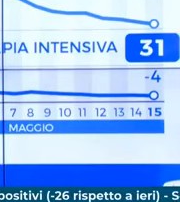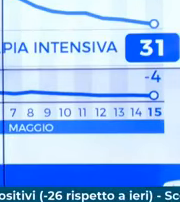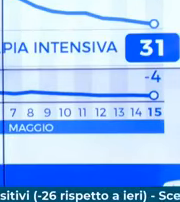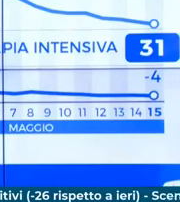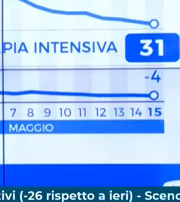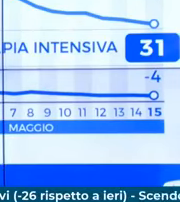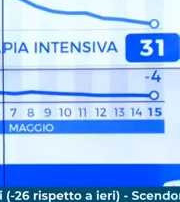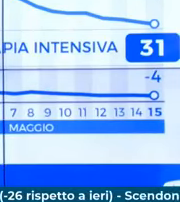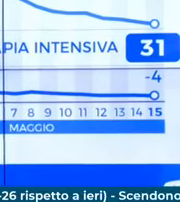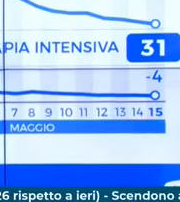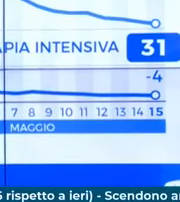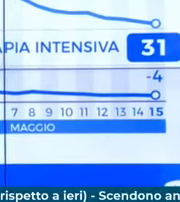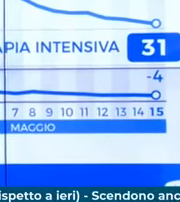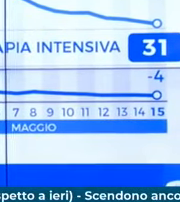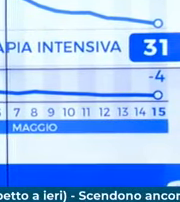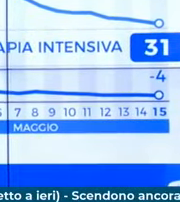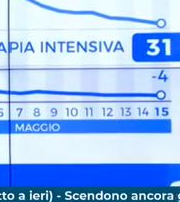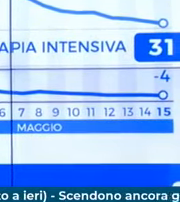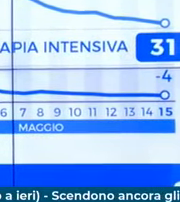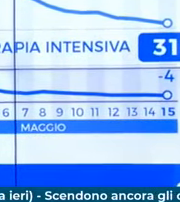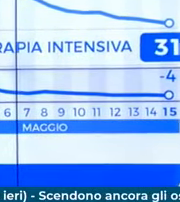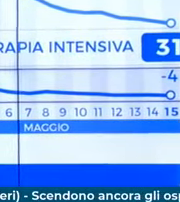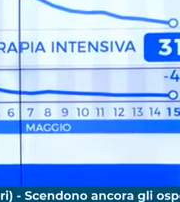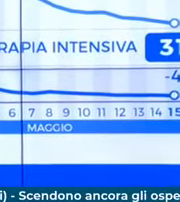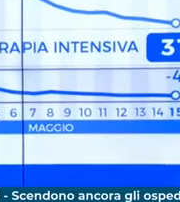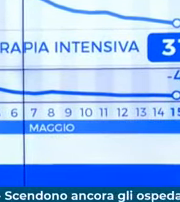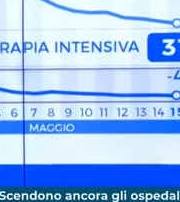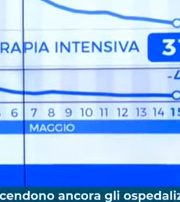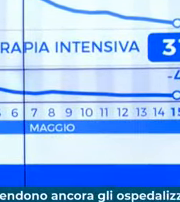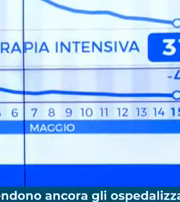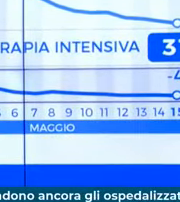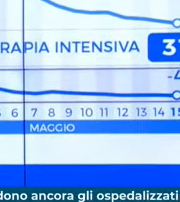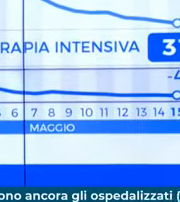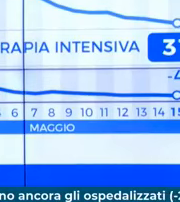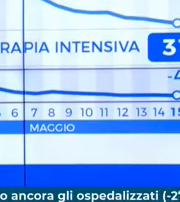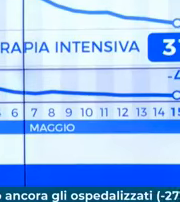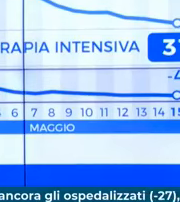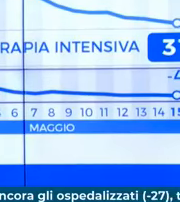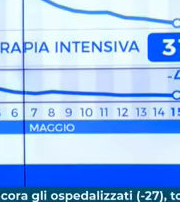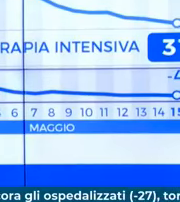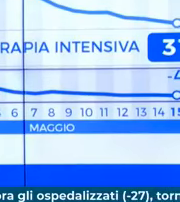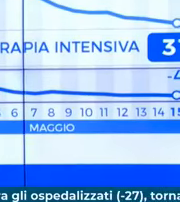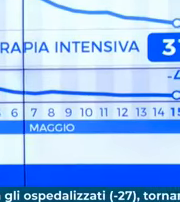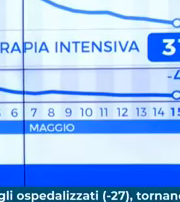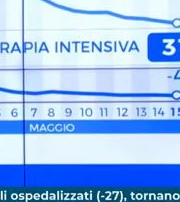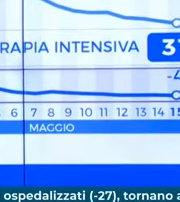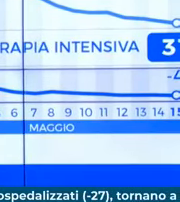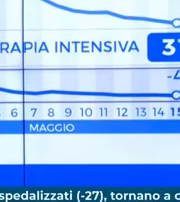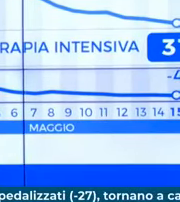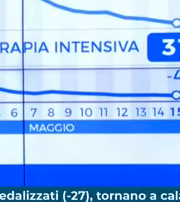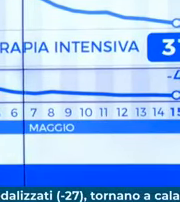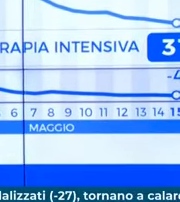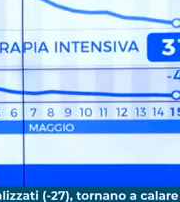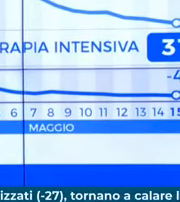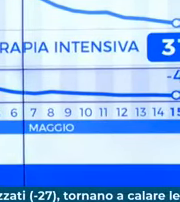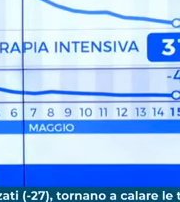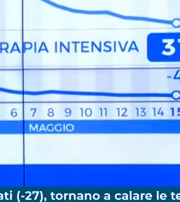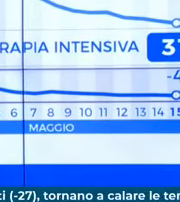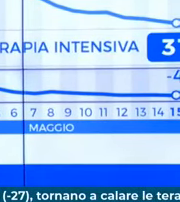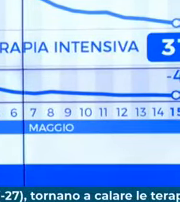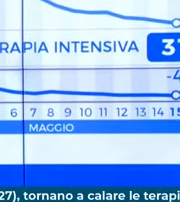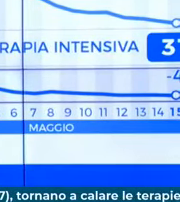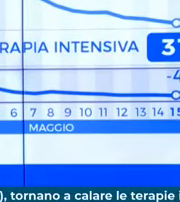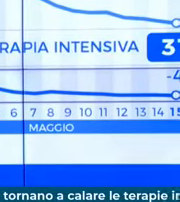sui siti, sulle newsletter, riepiloghiamo i dati odierni, siamo a venerdì e quindi